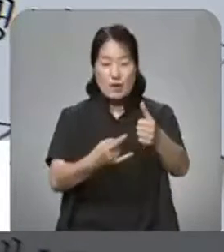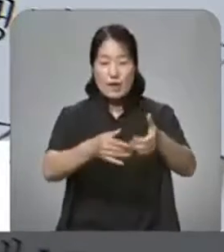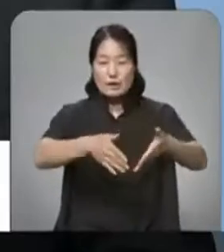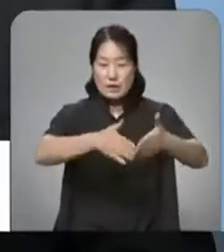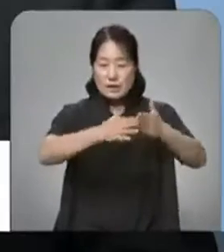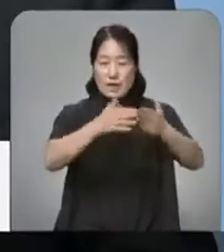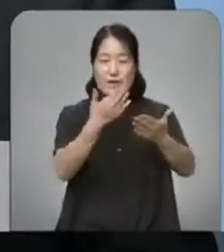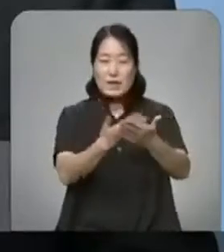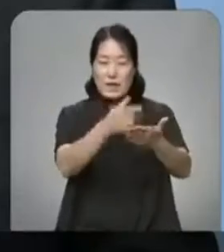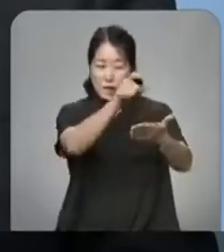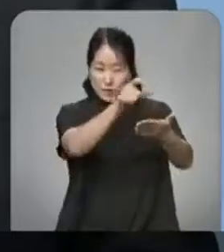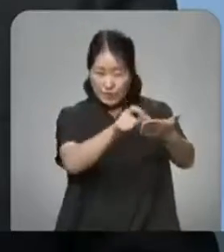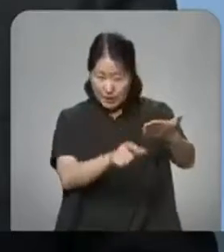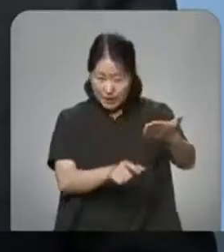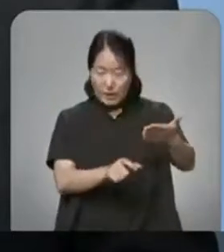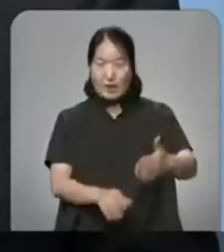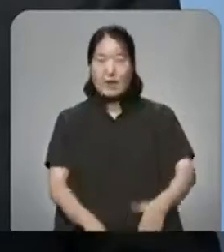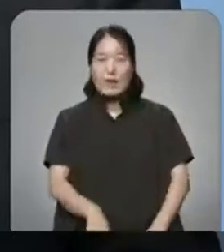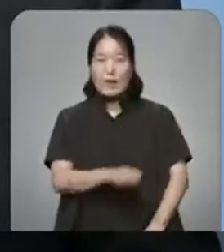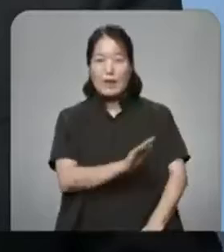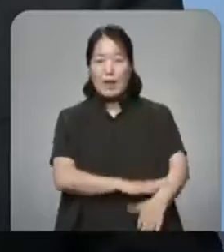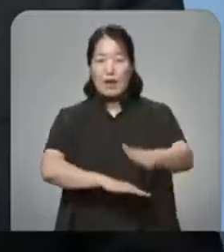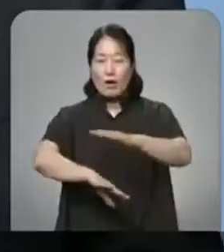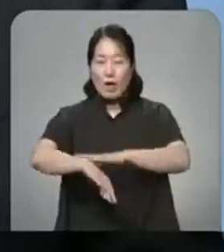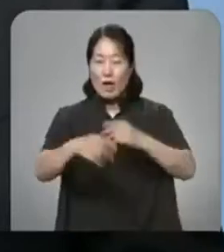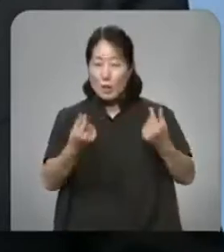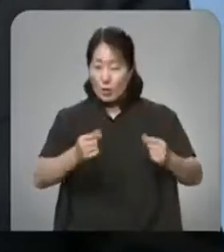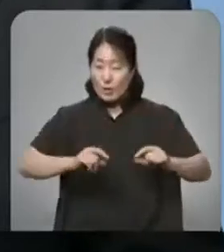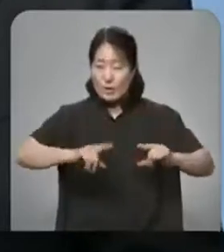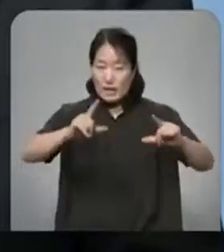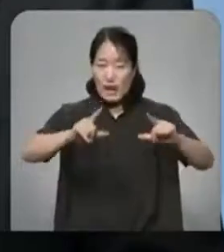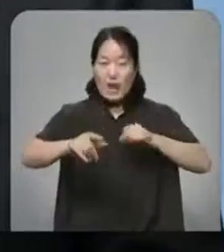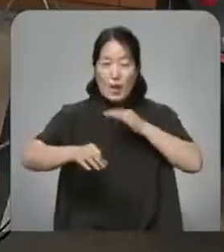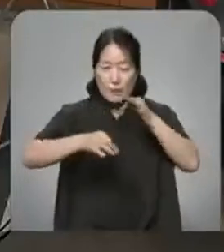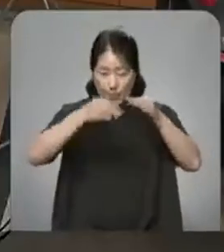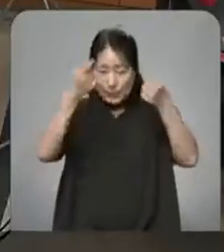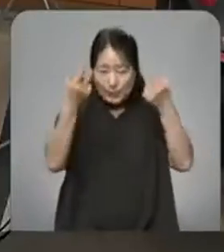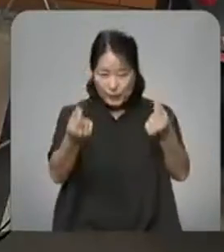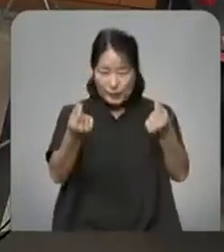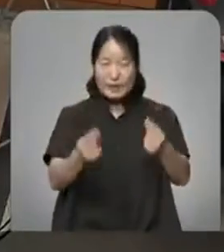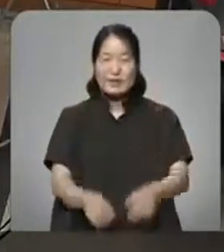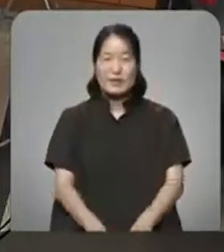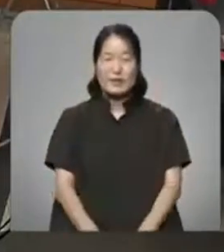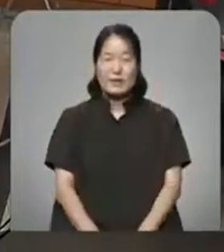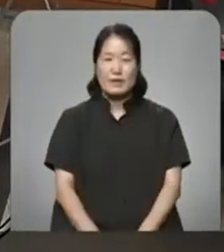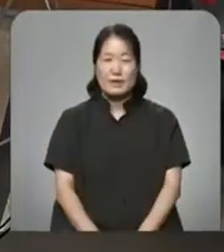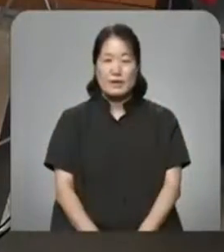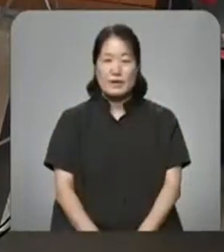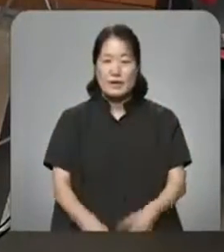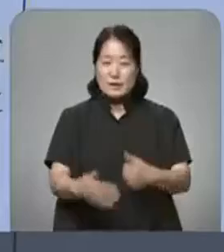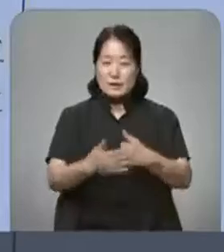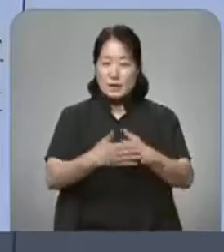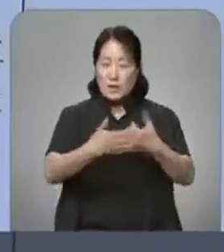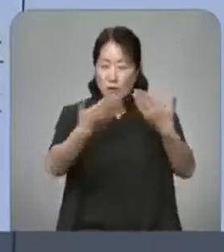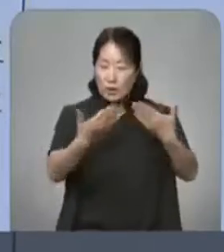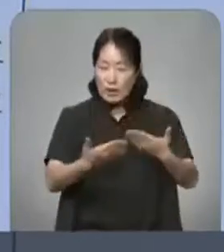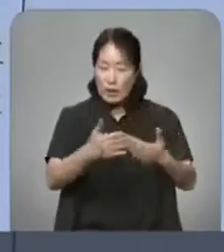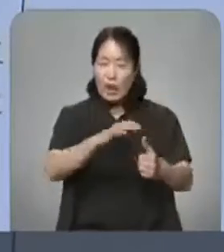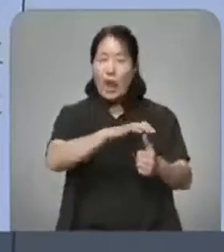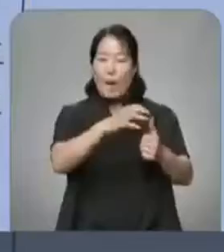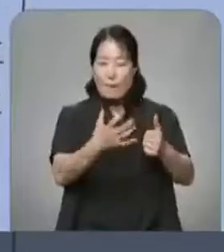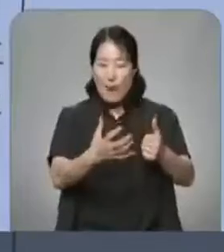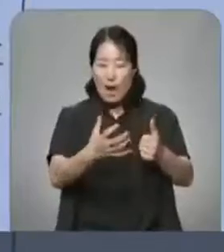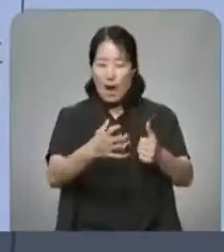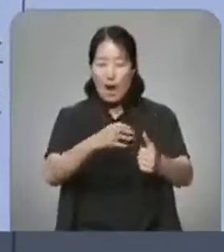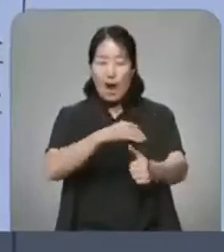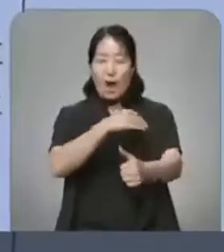내용입니다 여야가 같은 날 같은 목소리를 낸 겁니다 지원 위원회는 규제완화와 정부의 권한